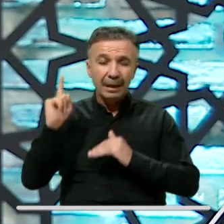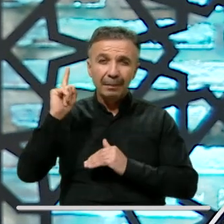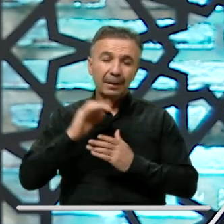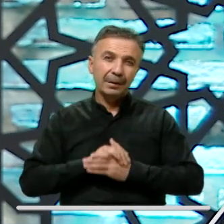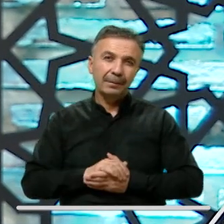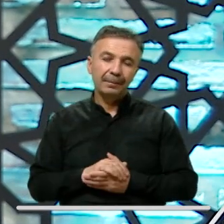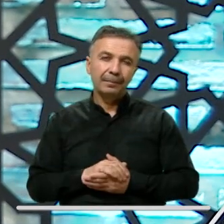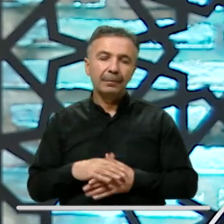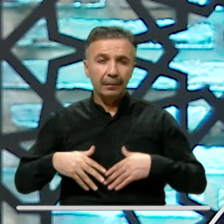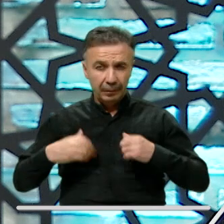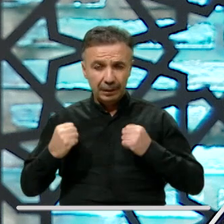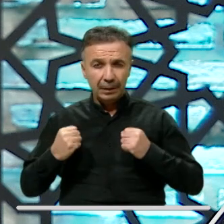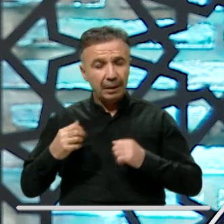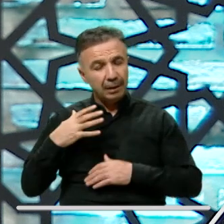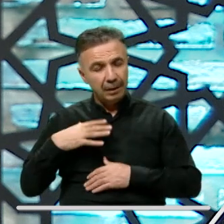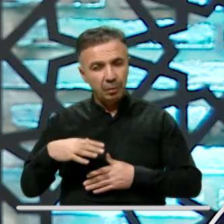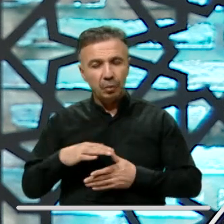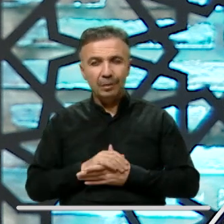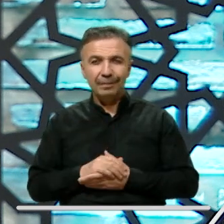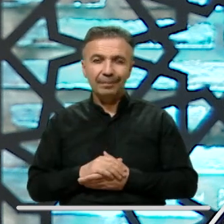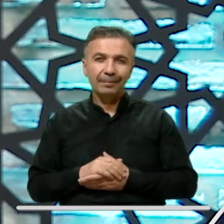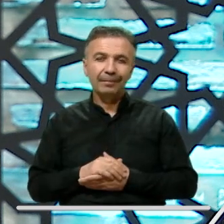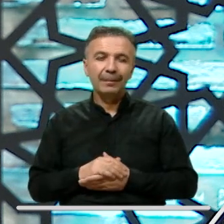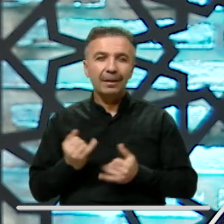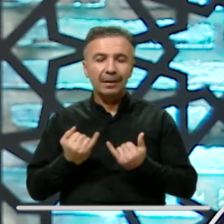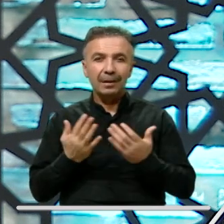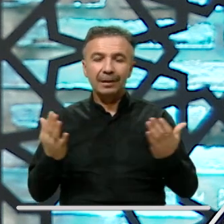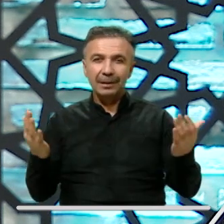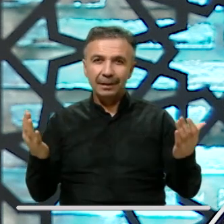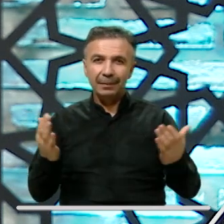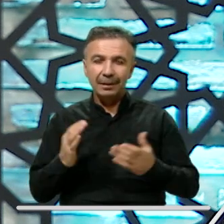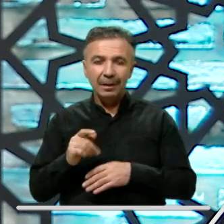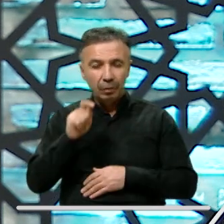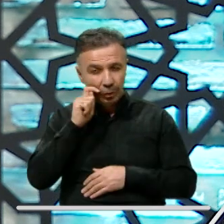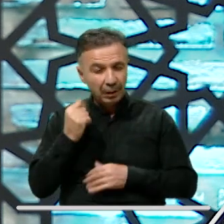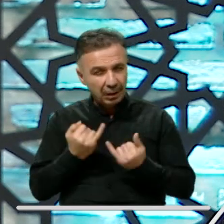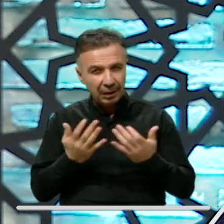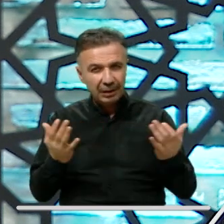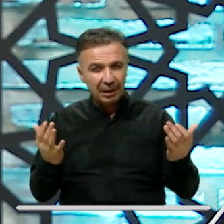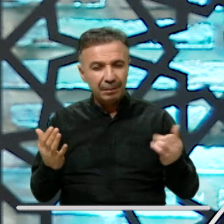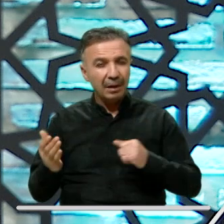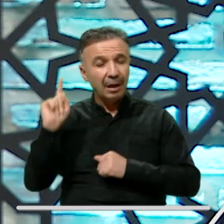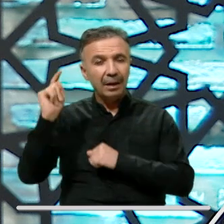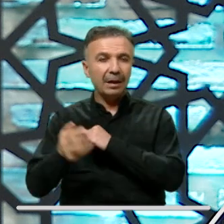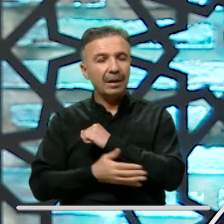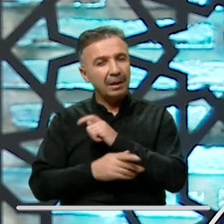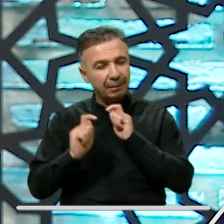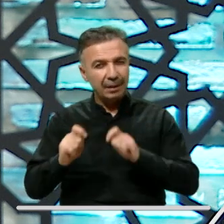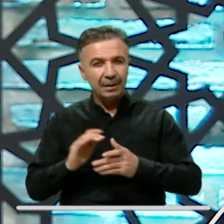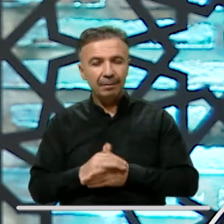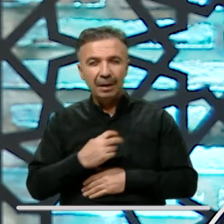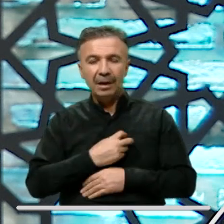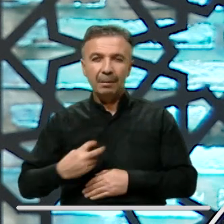Allah'tan sağlık, afiyet niyaz ediyoruz. Kardeşlerimize, Müslüman kardeşlerimize imdad eylemesini niyaz ediyoruz.